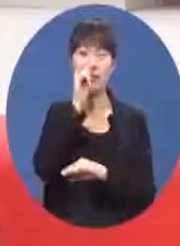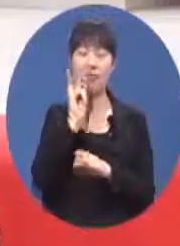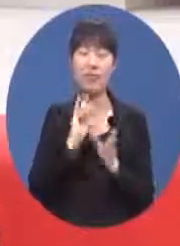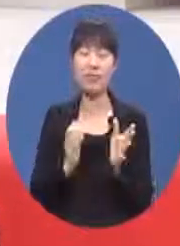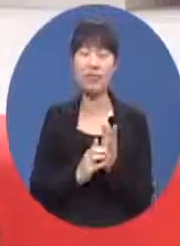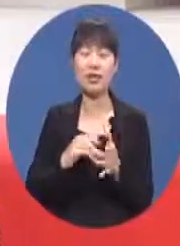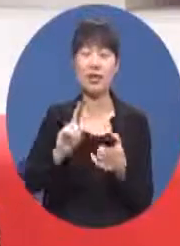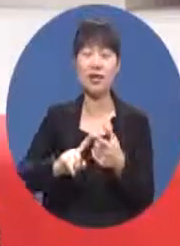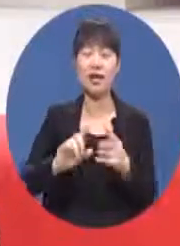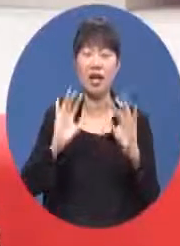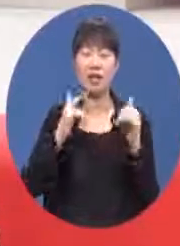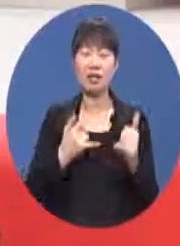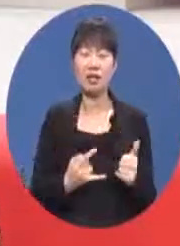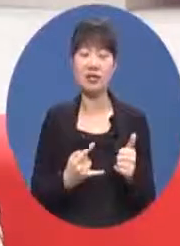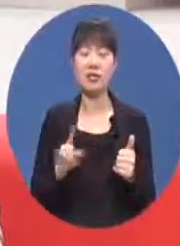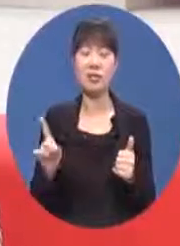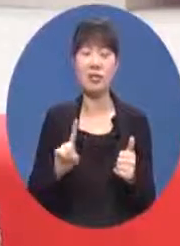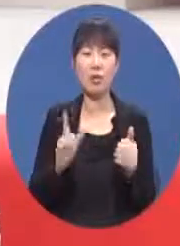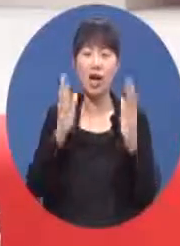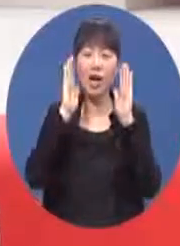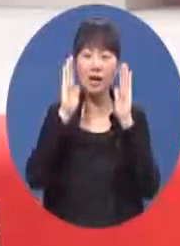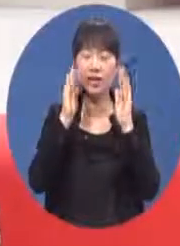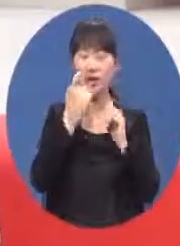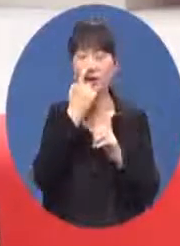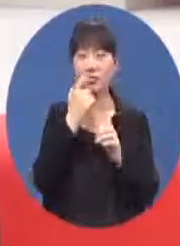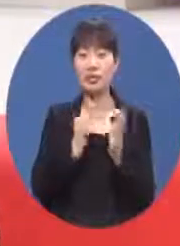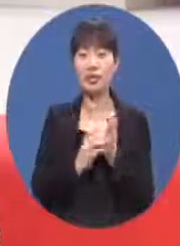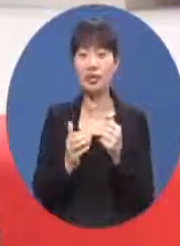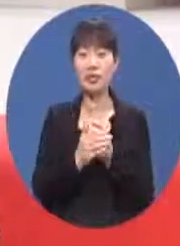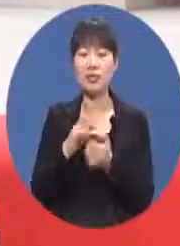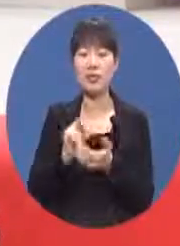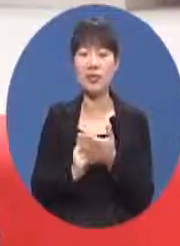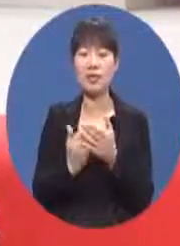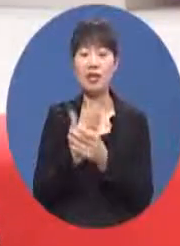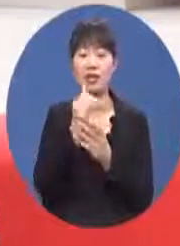그것은 아이에게 본의 아니게 학습이 되기 때문에 문제가 될 수 있는 거죠. 네.